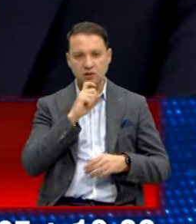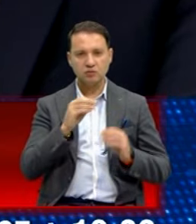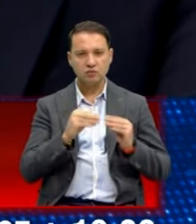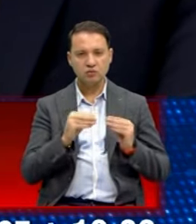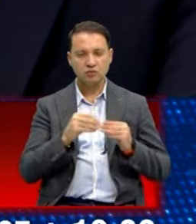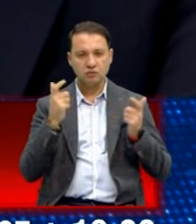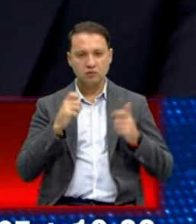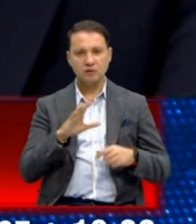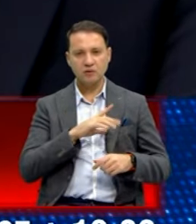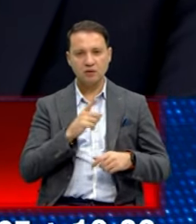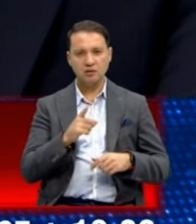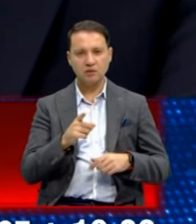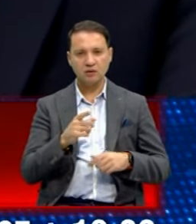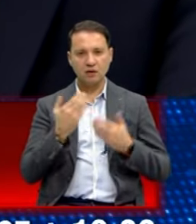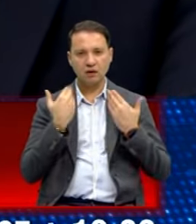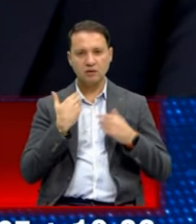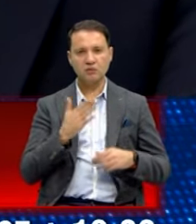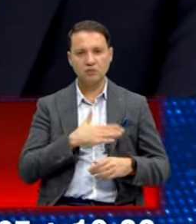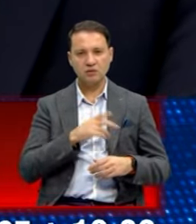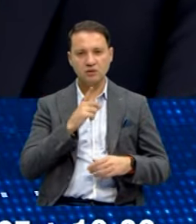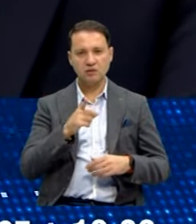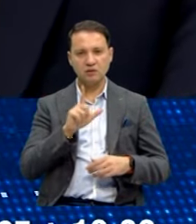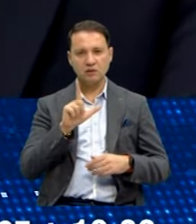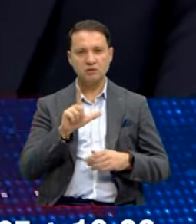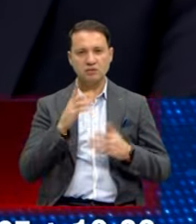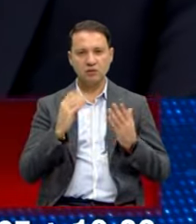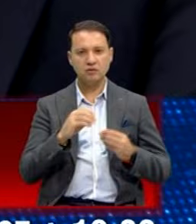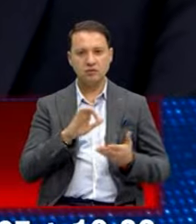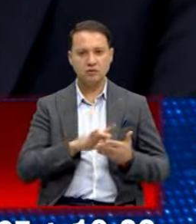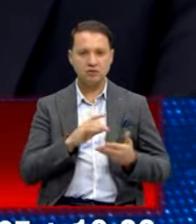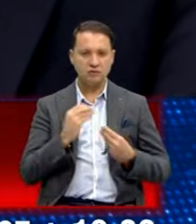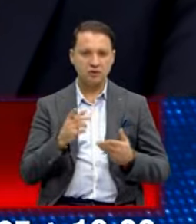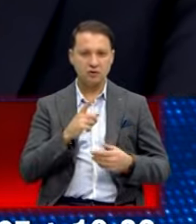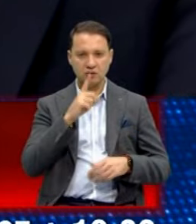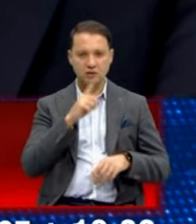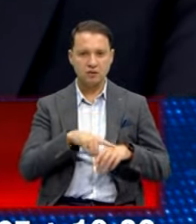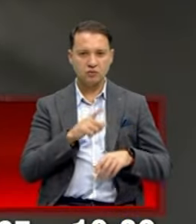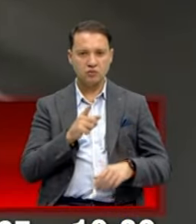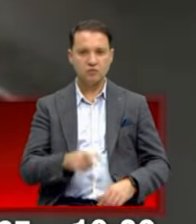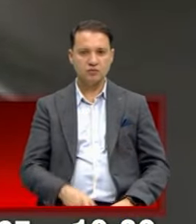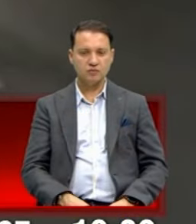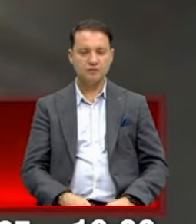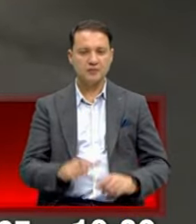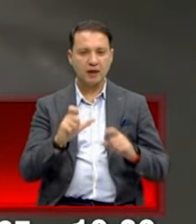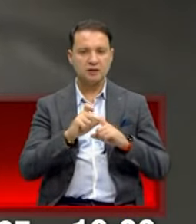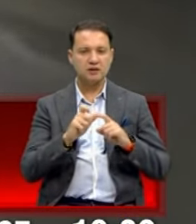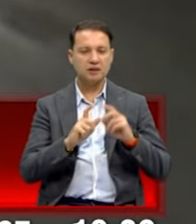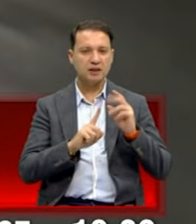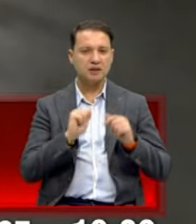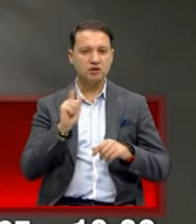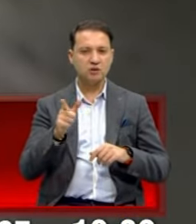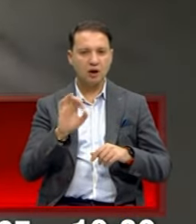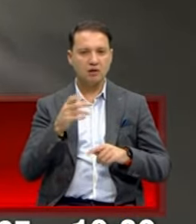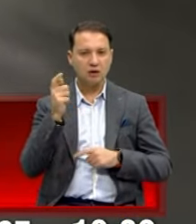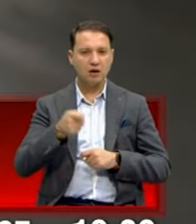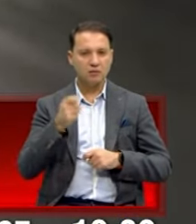kusuru, sorumluluğu varsa adalet önünde gereken cezayı alacağına inancımız tamdır. Erzincan İliç'teki